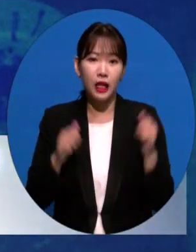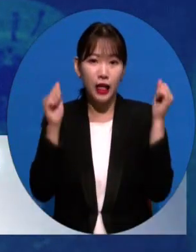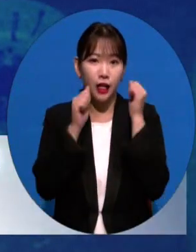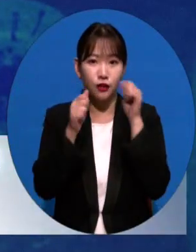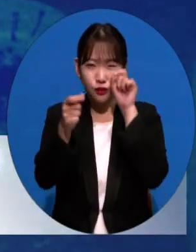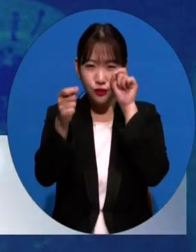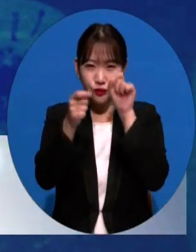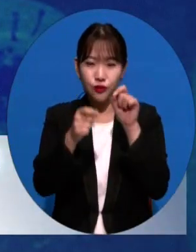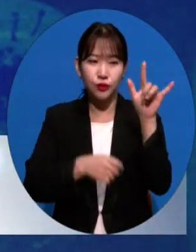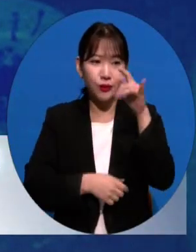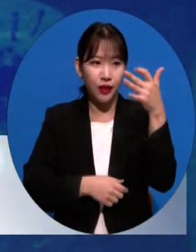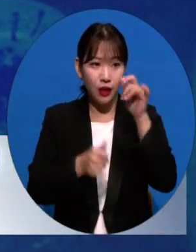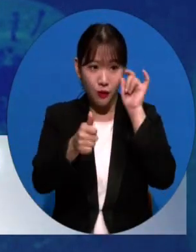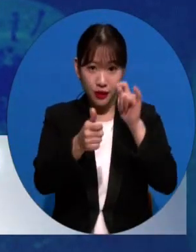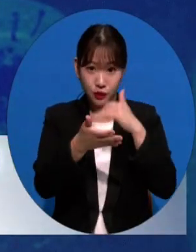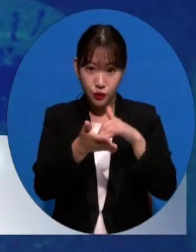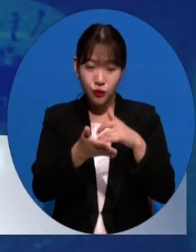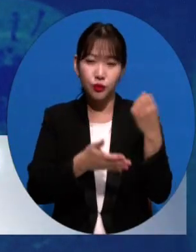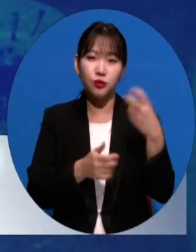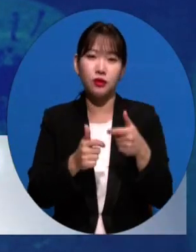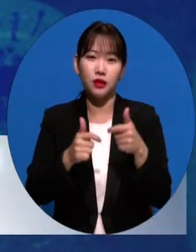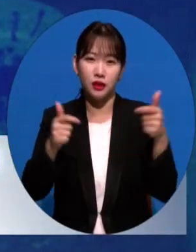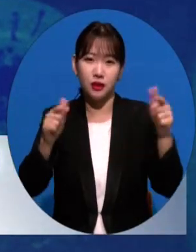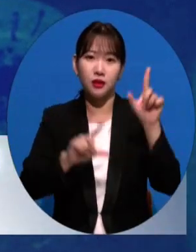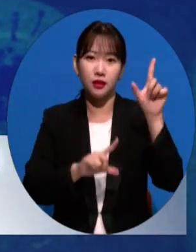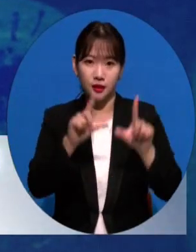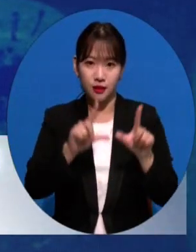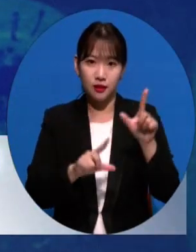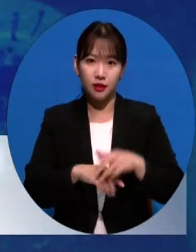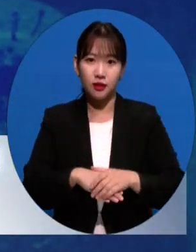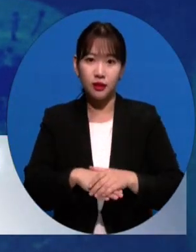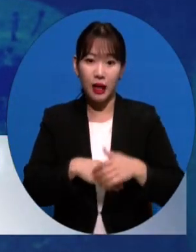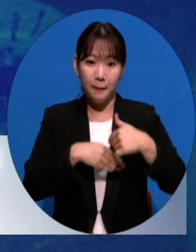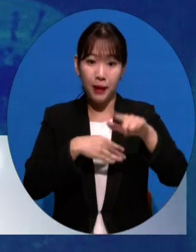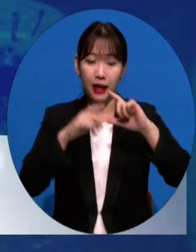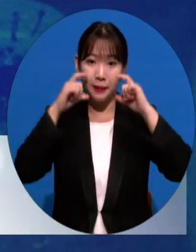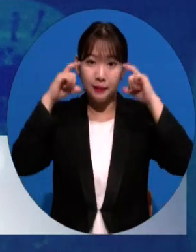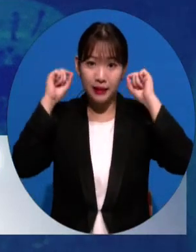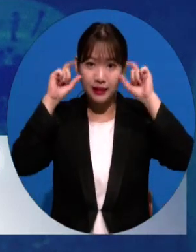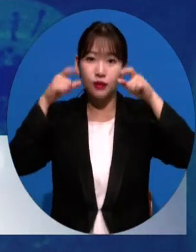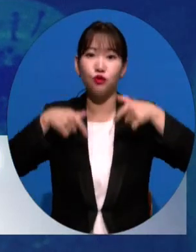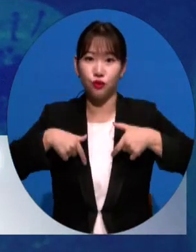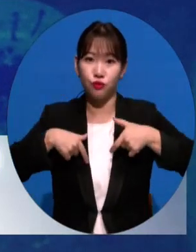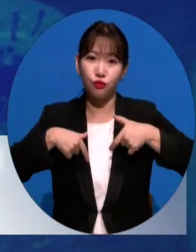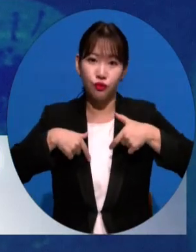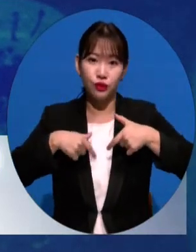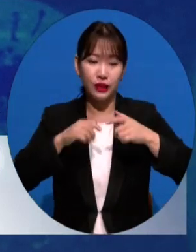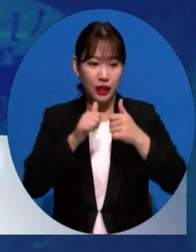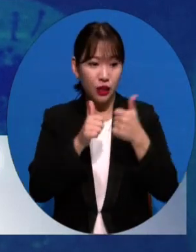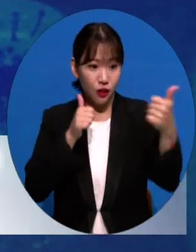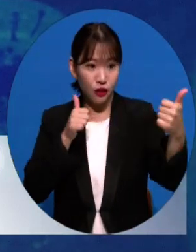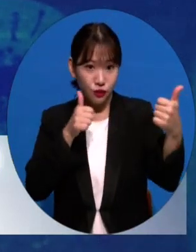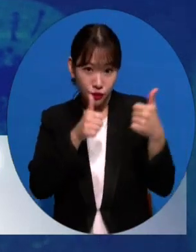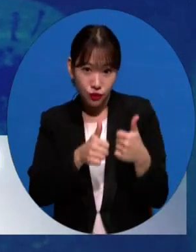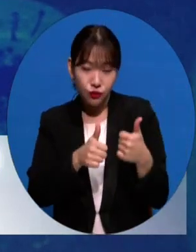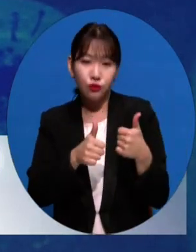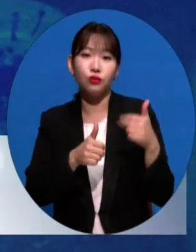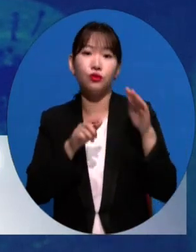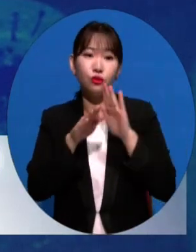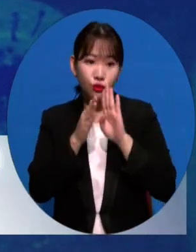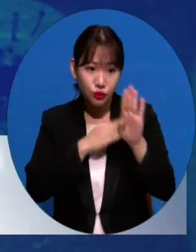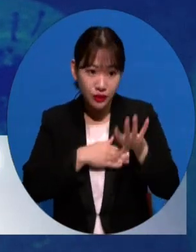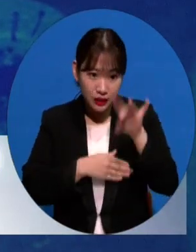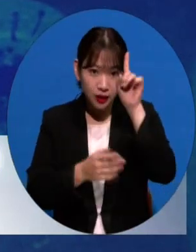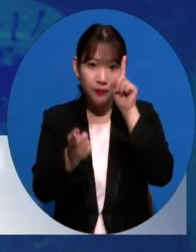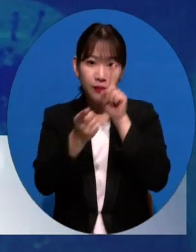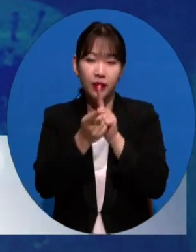겨울철을 앞두고 코로나19 확진자가 또다시 증가세를 보이고 있습니다. 실외 마스크 해제 등 거리 두기가 완화된 뒤 처음 맞는 겨울인